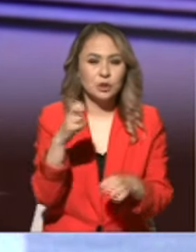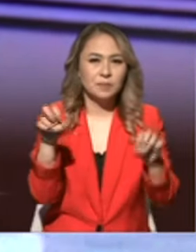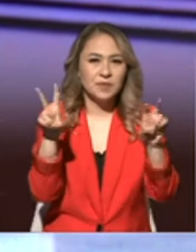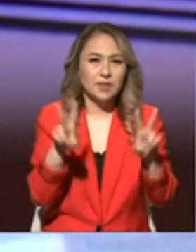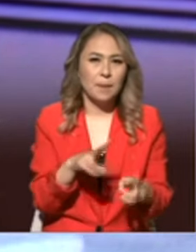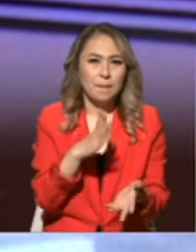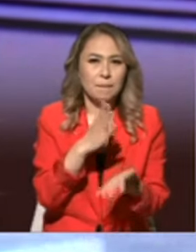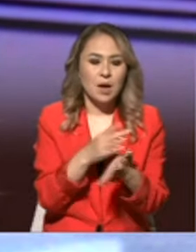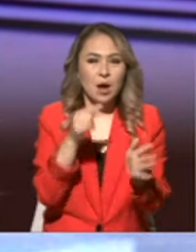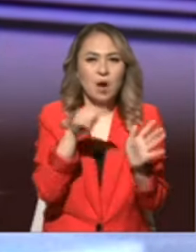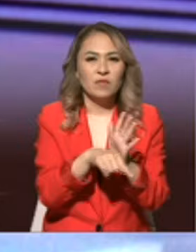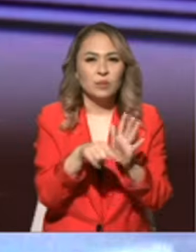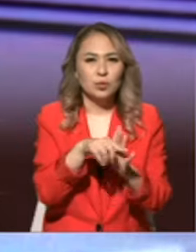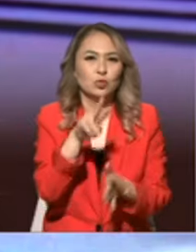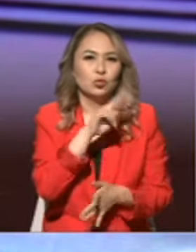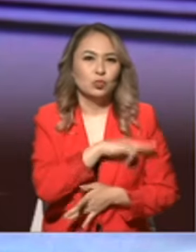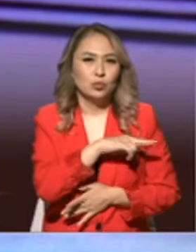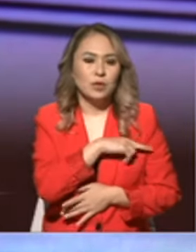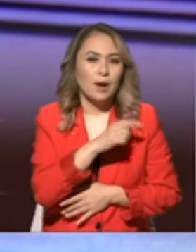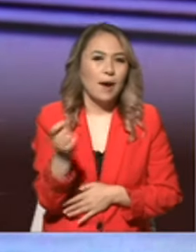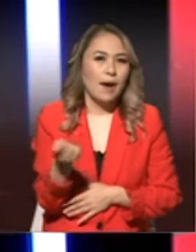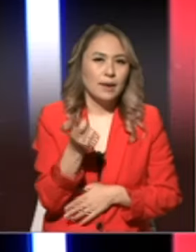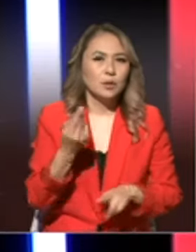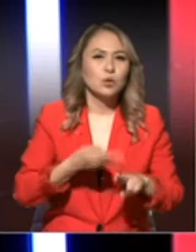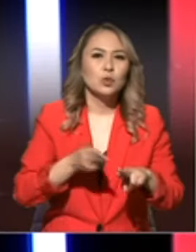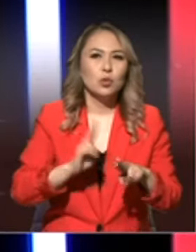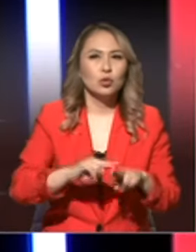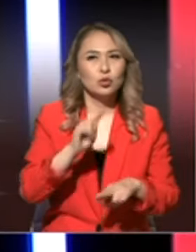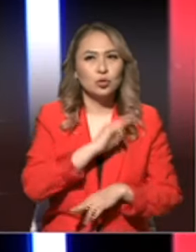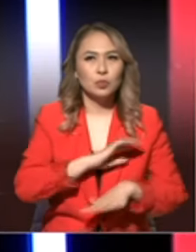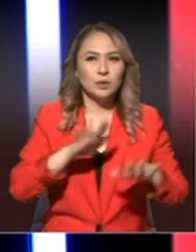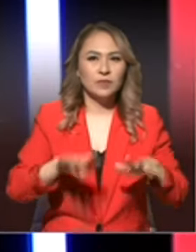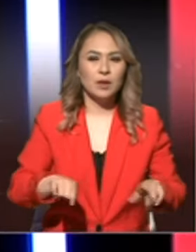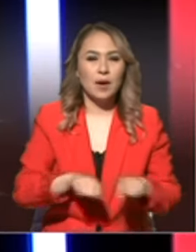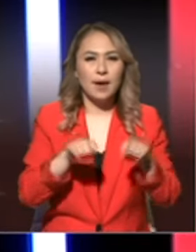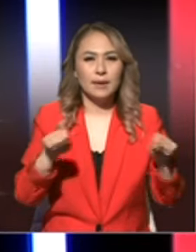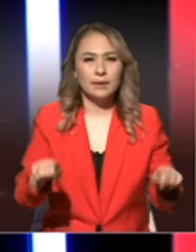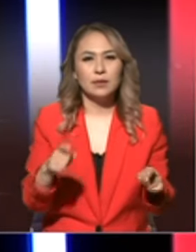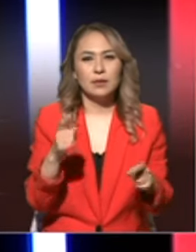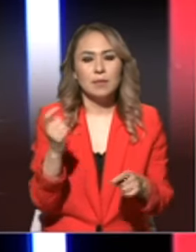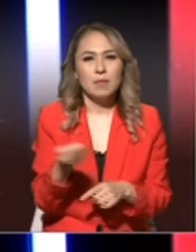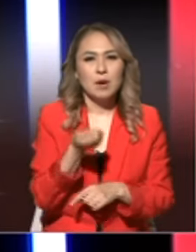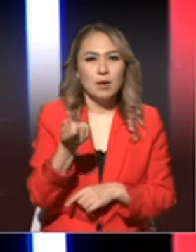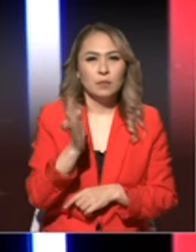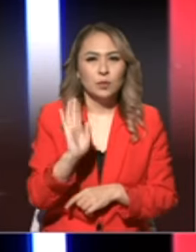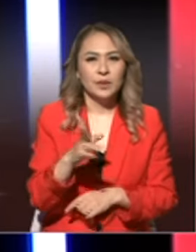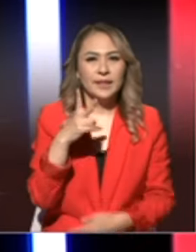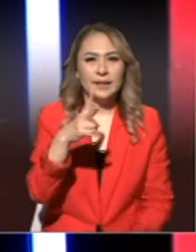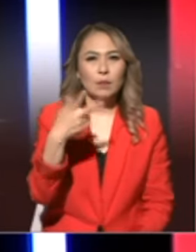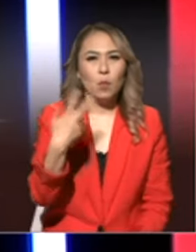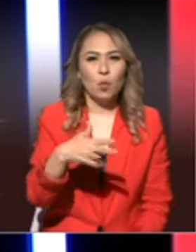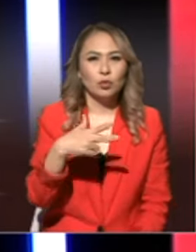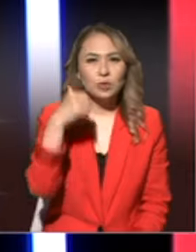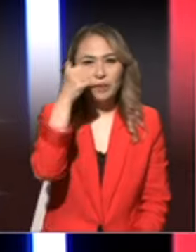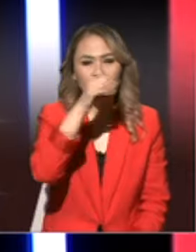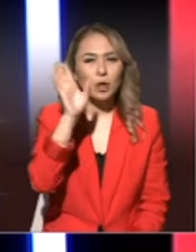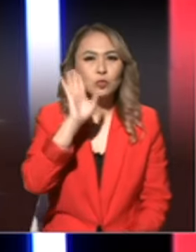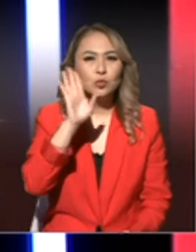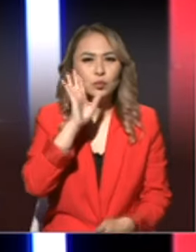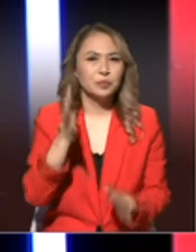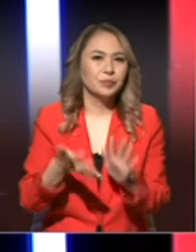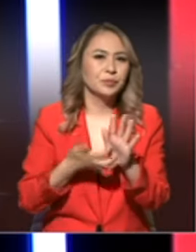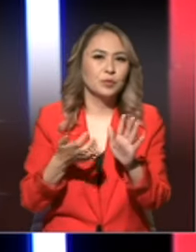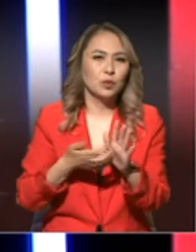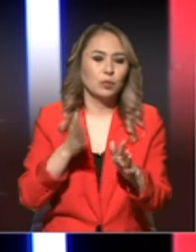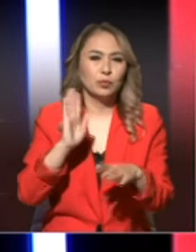бар, бірақ ода істейтін азаматтар аз. Сол себептен жұмыс орындары азая береді. Бұдан бөлек 2030-дан бастап мысалы су тапшылығы қатты сезіледі